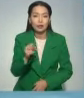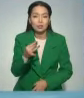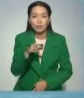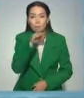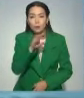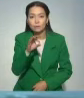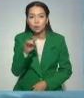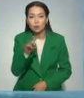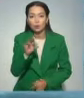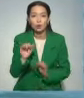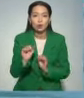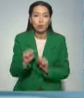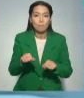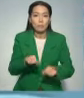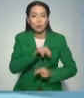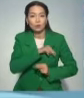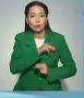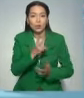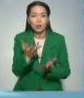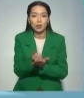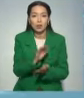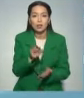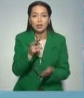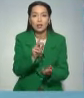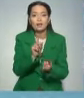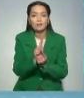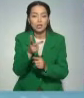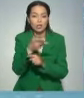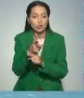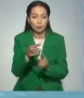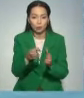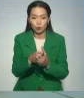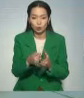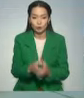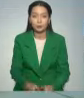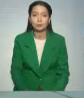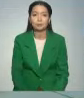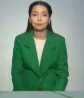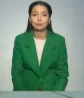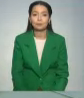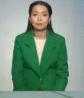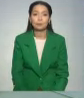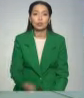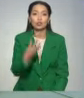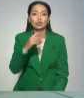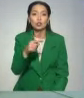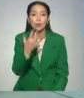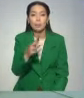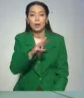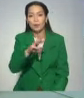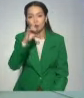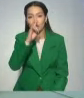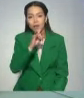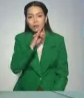защищающих права трудящихся не нашлось времени для встречи со съемочной группой четыре с половиной